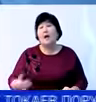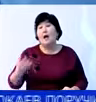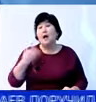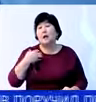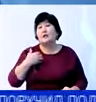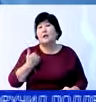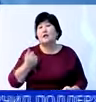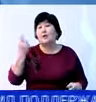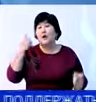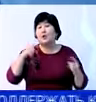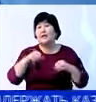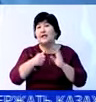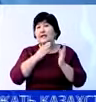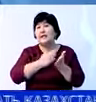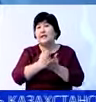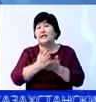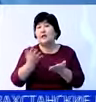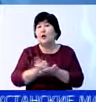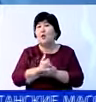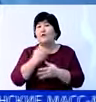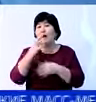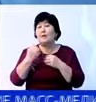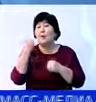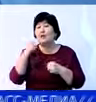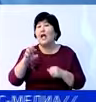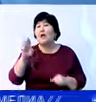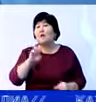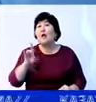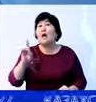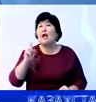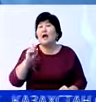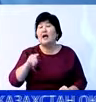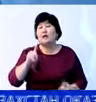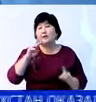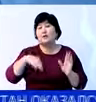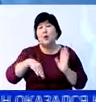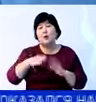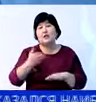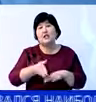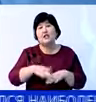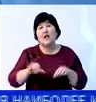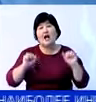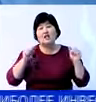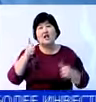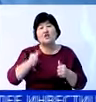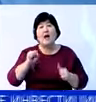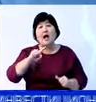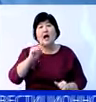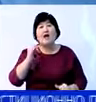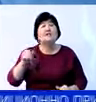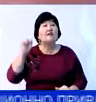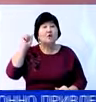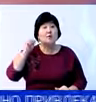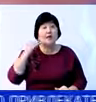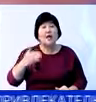Кызылординский уникум, 16 лет, установивший новый мировой рекорд, Бекболат Рахат, признан лучшим тяжелоатлетом чемпионата Азии в